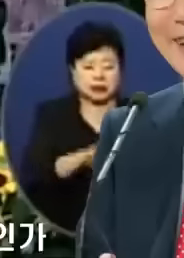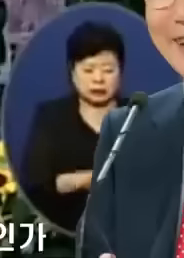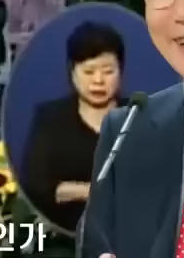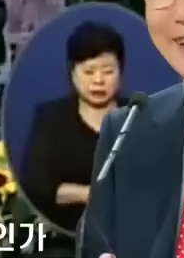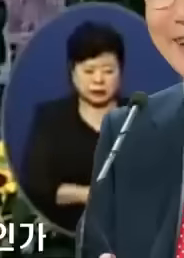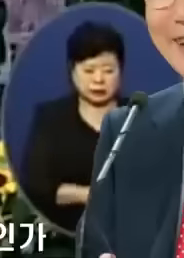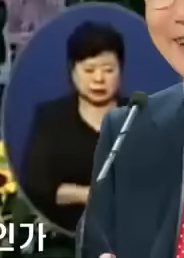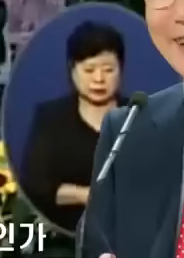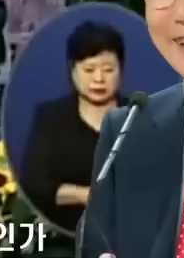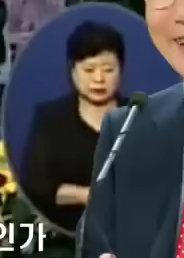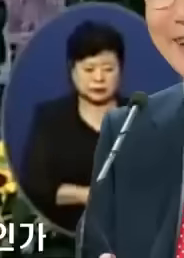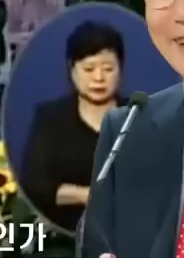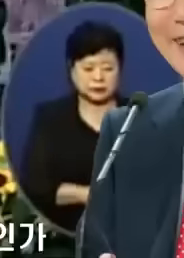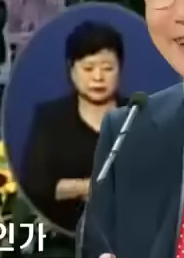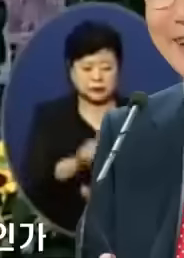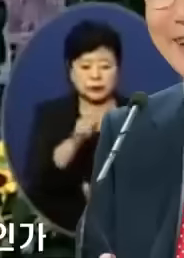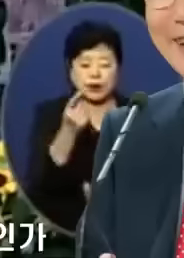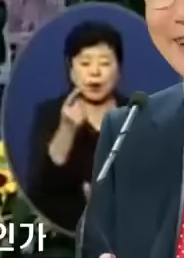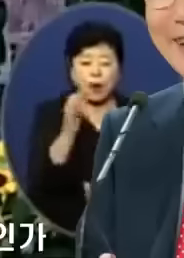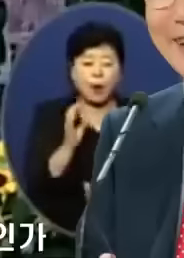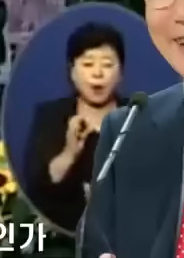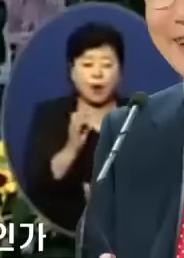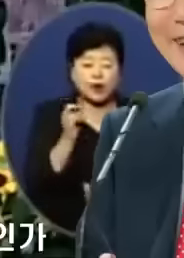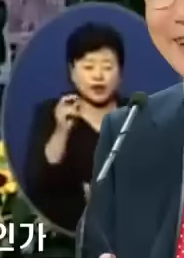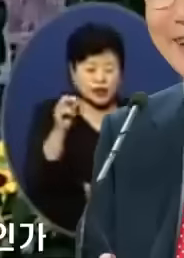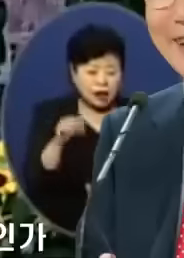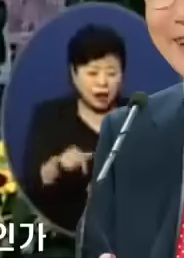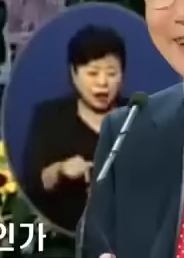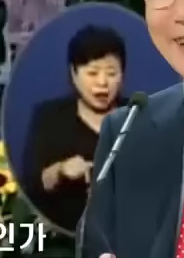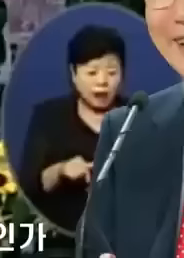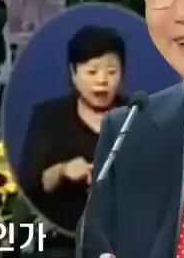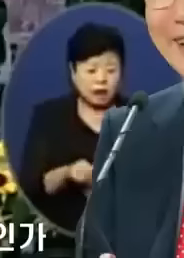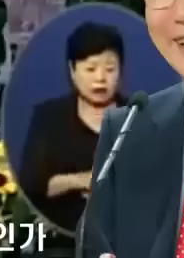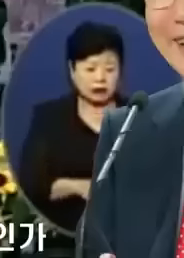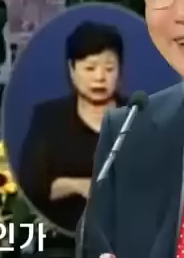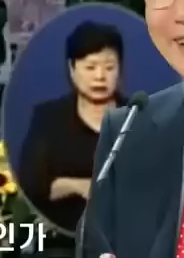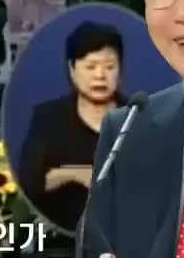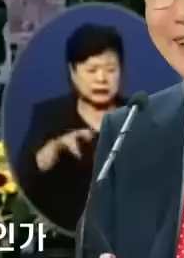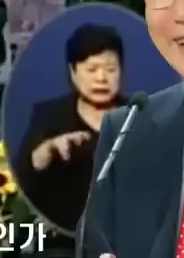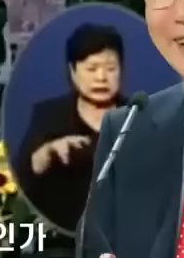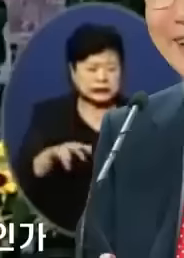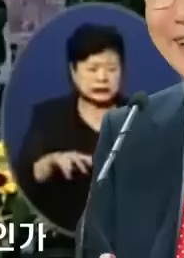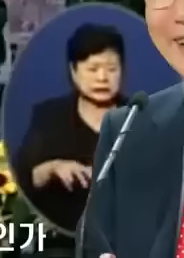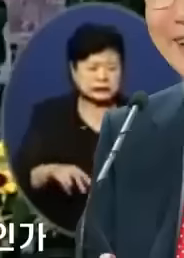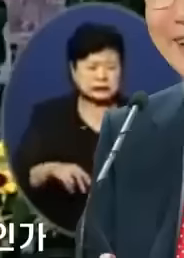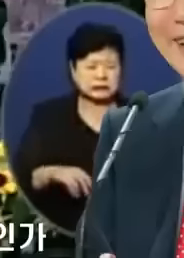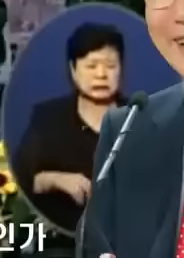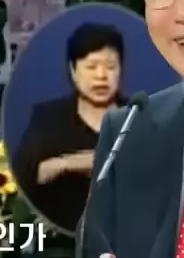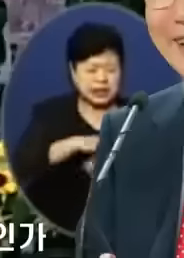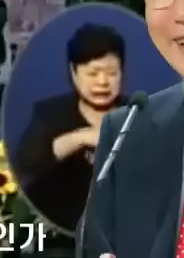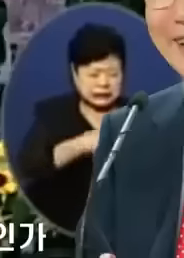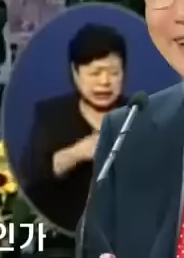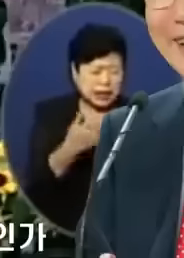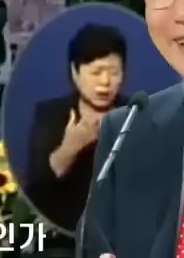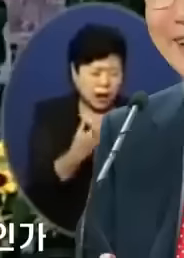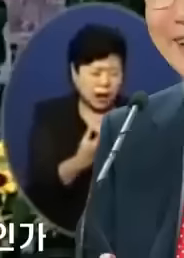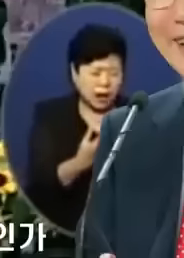걸려있다는 것입니다. 홍역이 동남아 지역은 물론 전 세계에 창궐을 하고 있기 때문에 해외여행을 떠나기